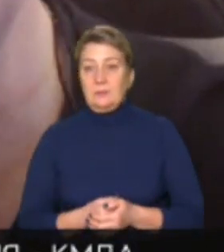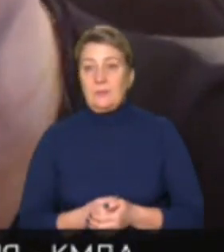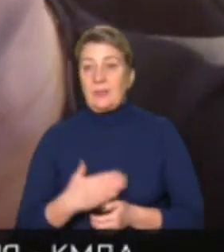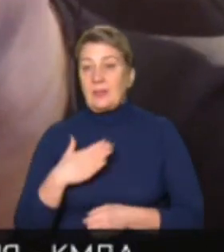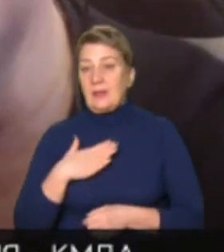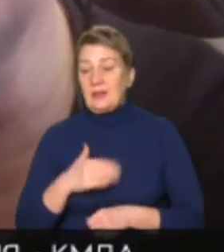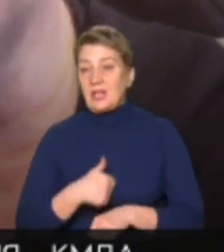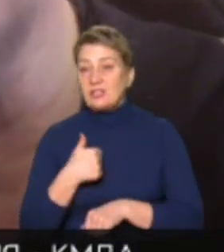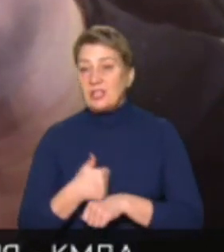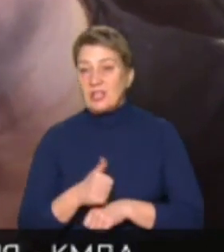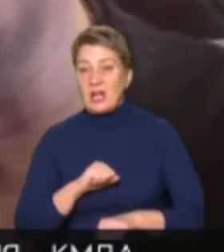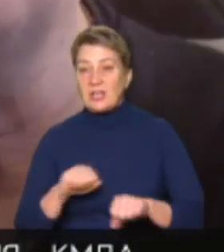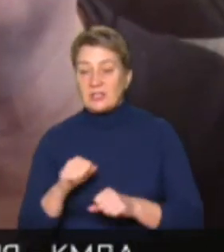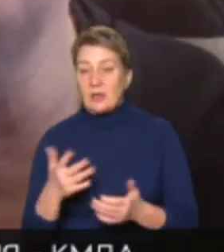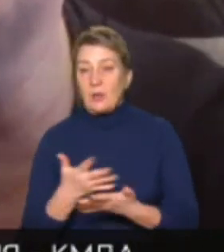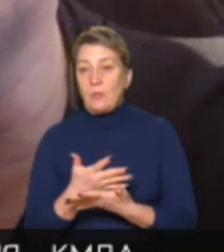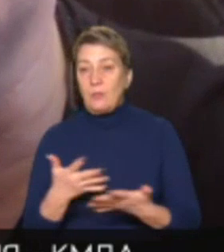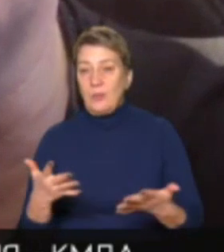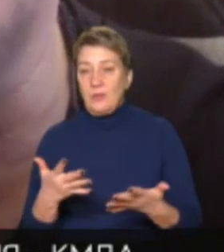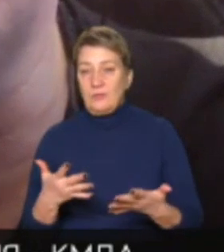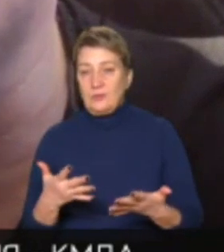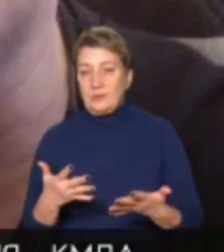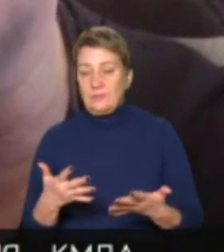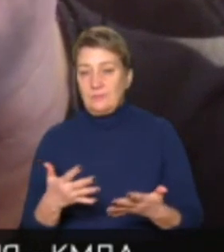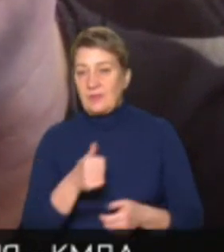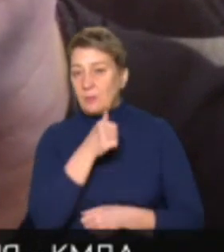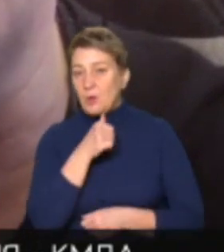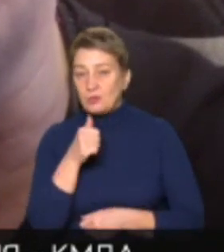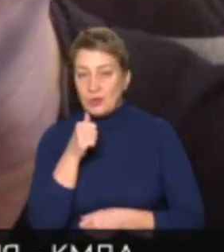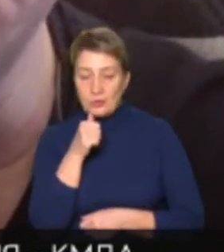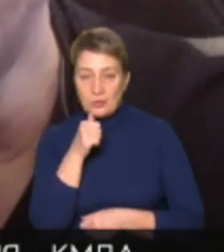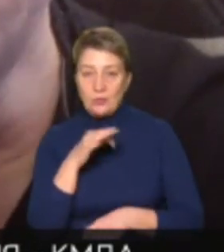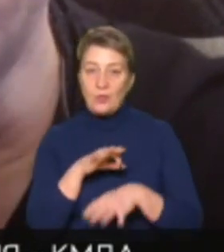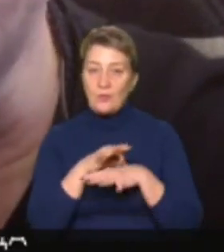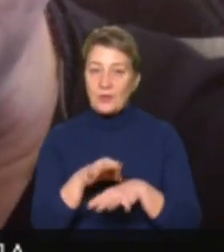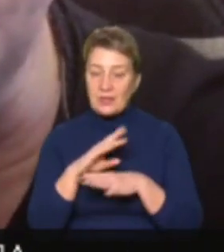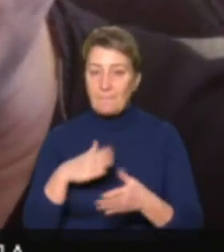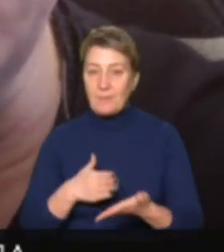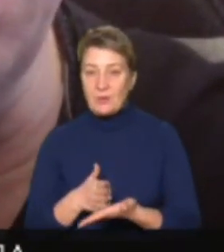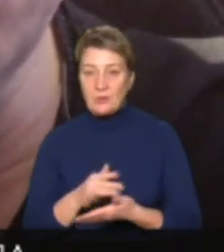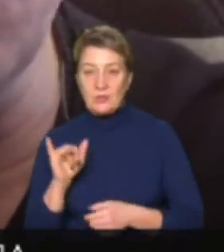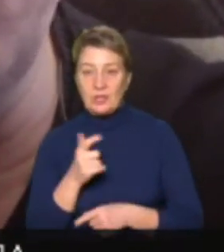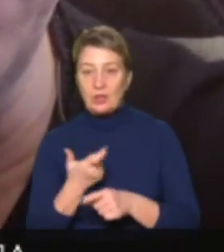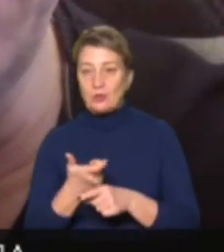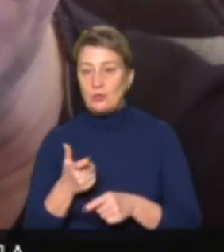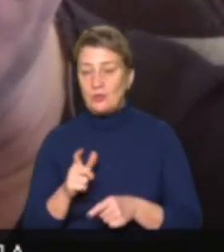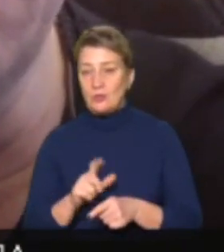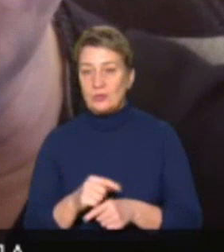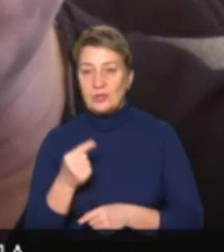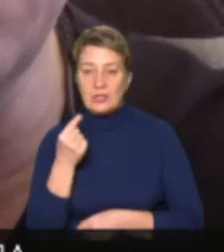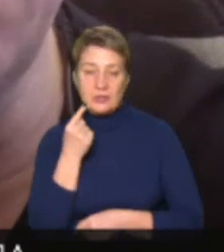штаб більш мовчазно веде політику і дуже такий скромний